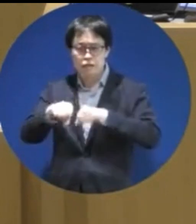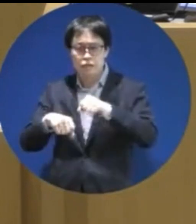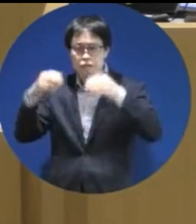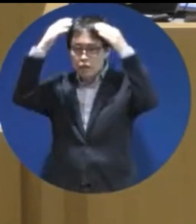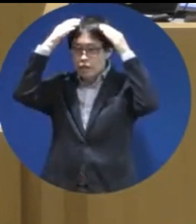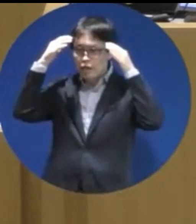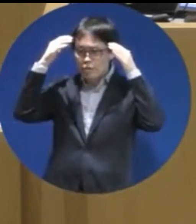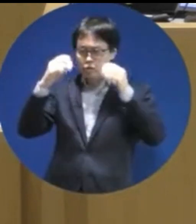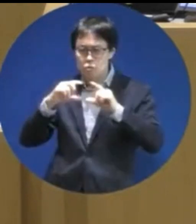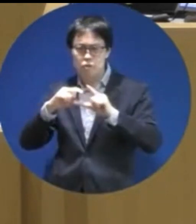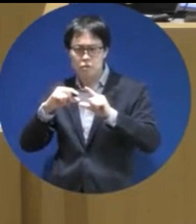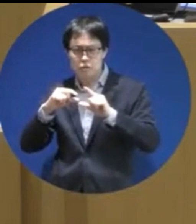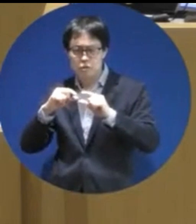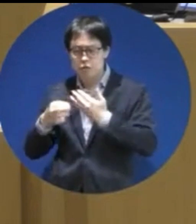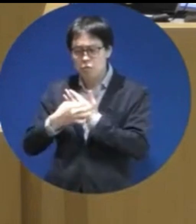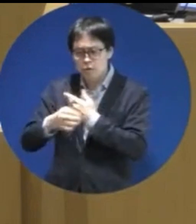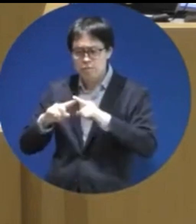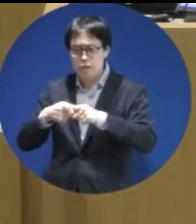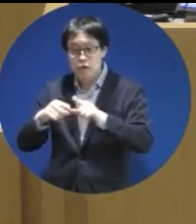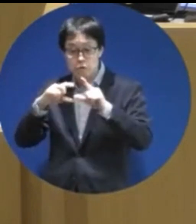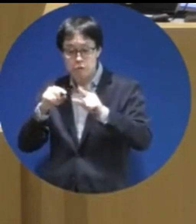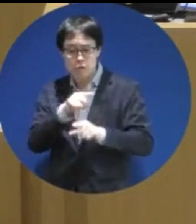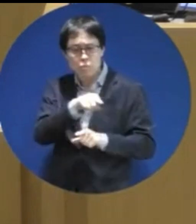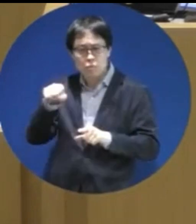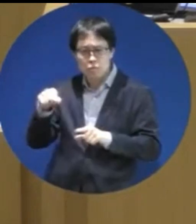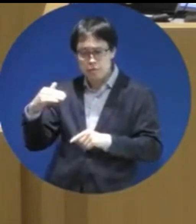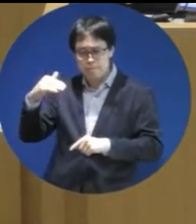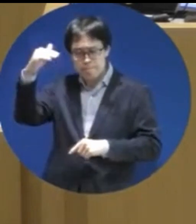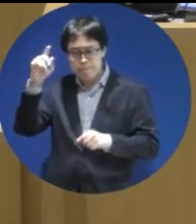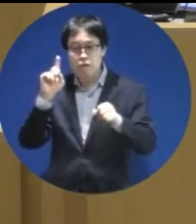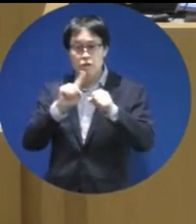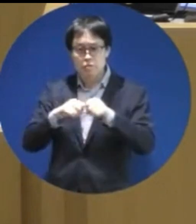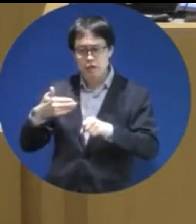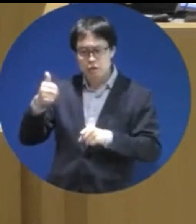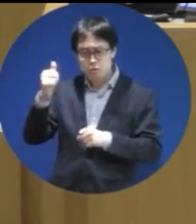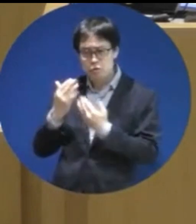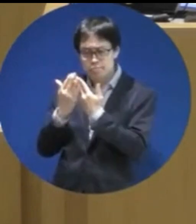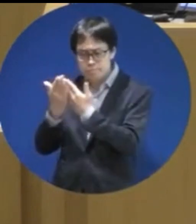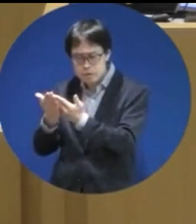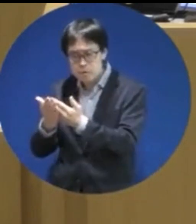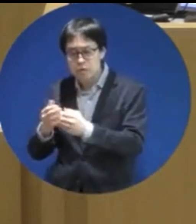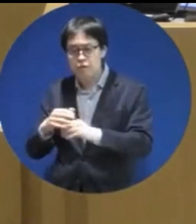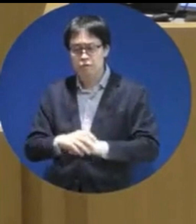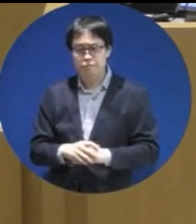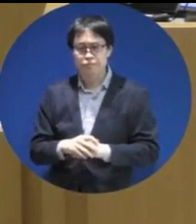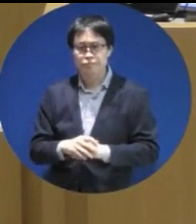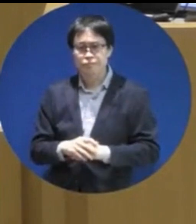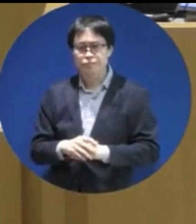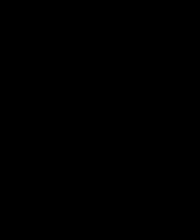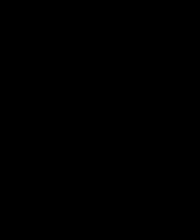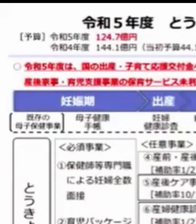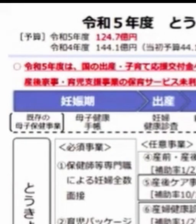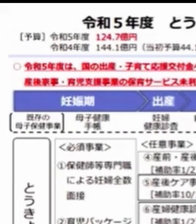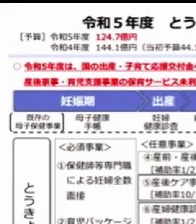メット着用率と自転車の保険の加入率を向上させていくために、区長の答弁を伺います。